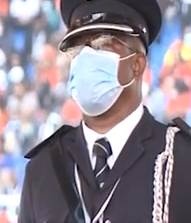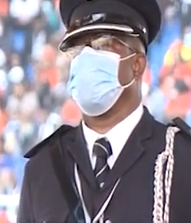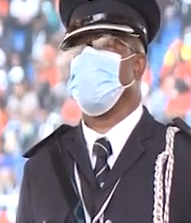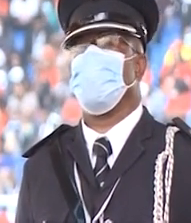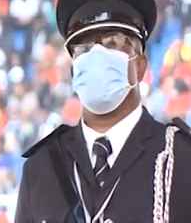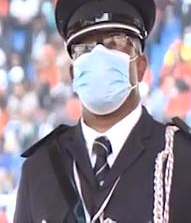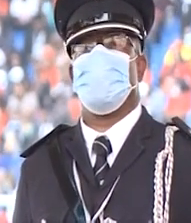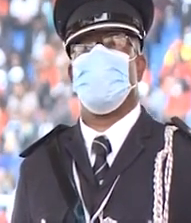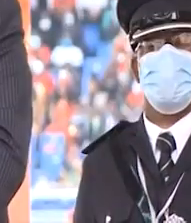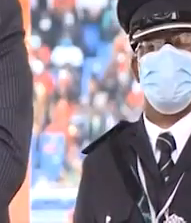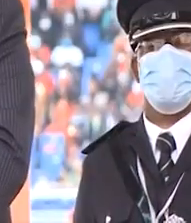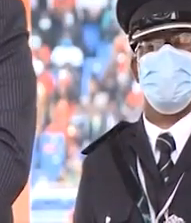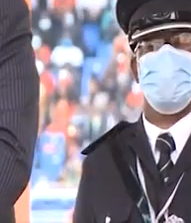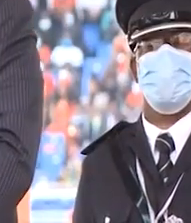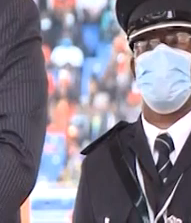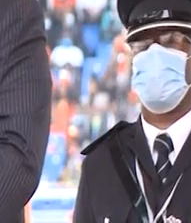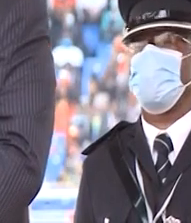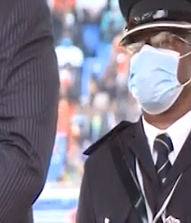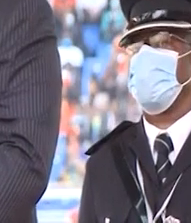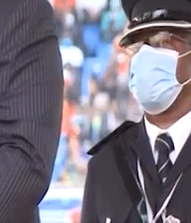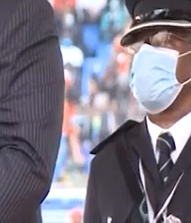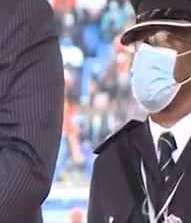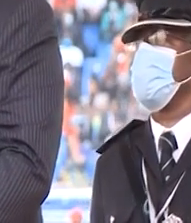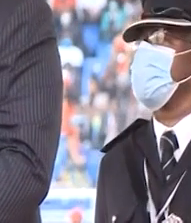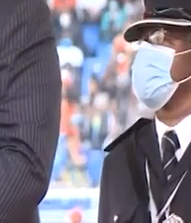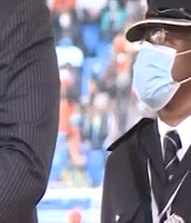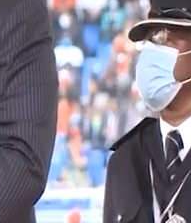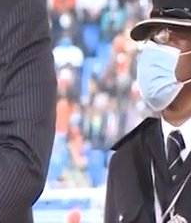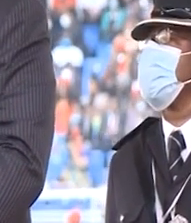nous vivons aujourd'hui. De manière très cordiale,